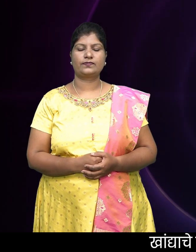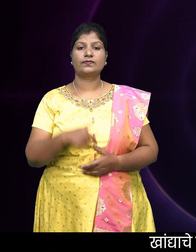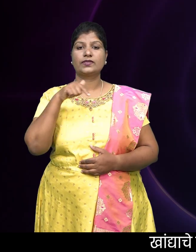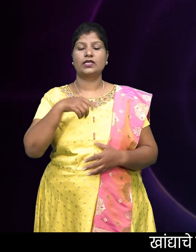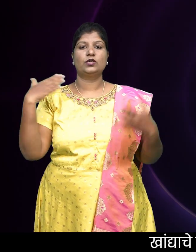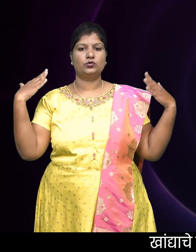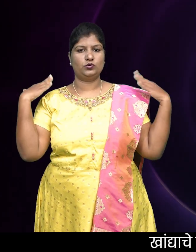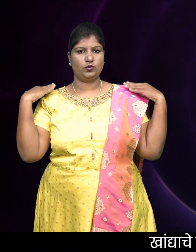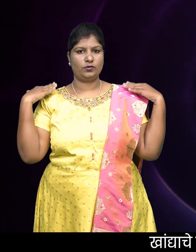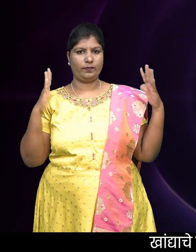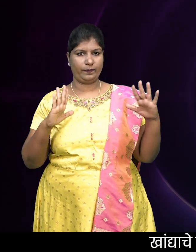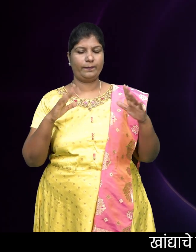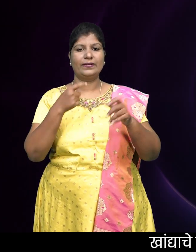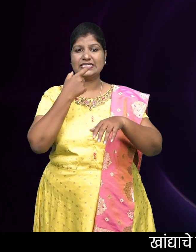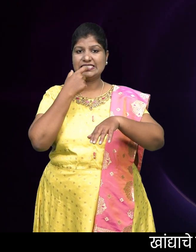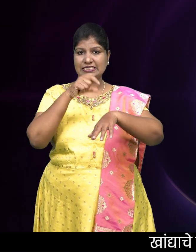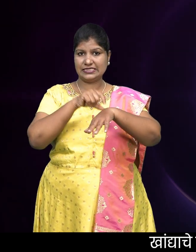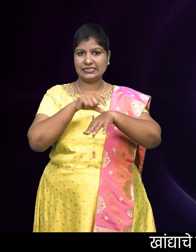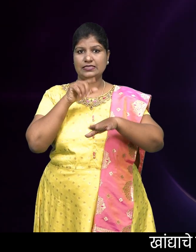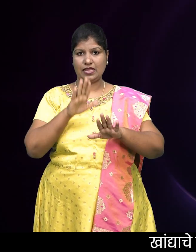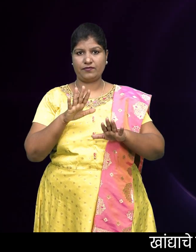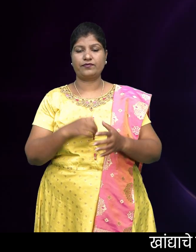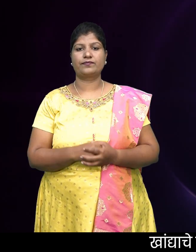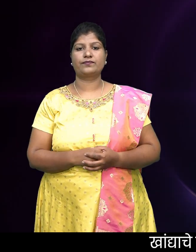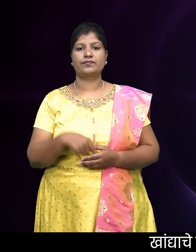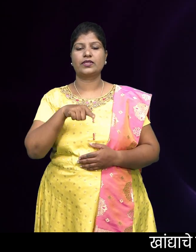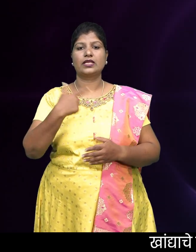खांद्याचे हाड पोकळीसारखे सॉकेट जोडते.